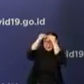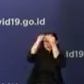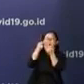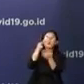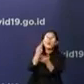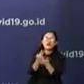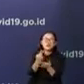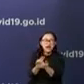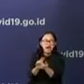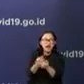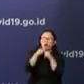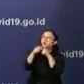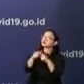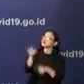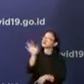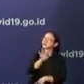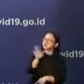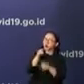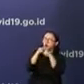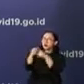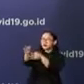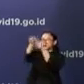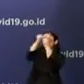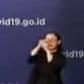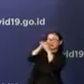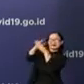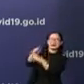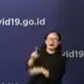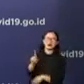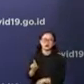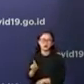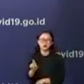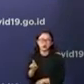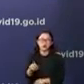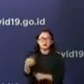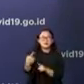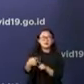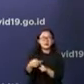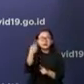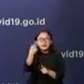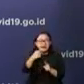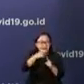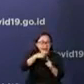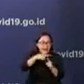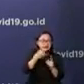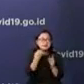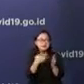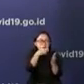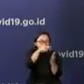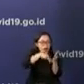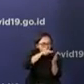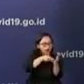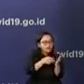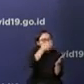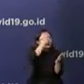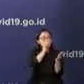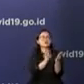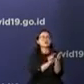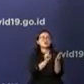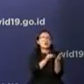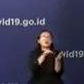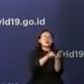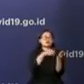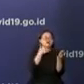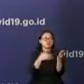bukan hoax selalu yang terkini pastikan memeriksa tangga pemberitaan sebelum kita mempercayai dan menyebarkannya ke orang lain